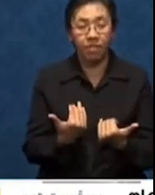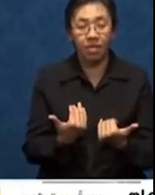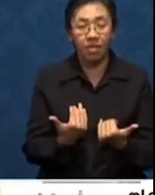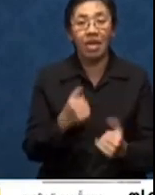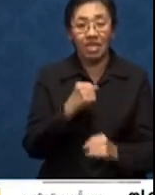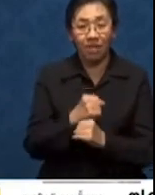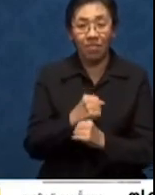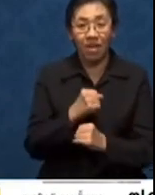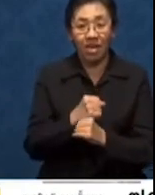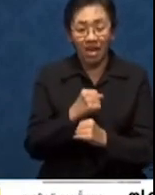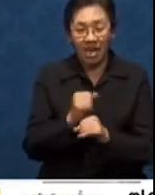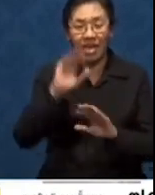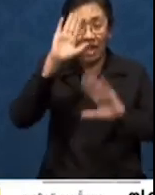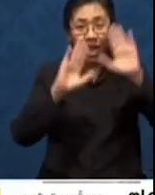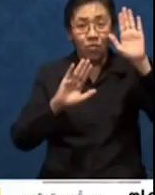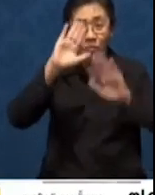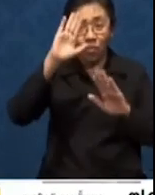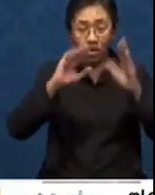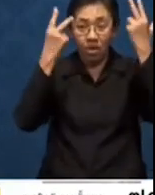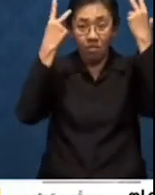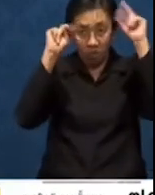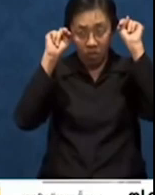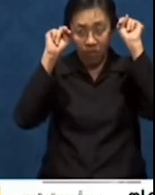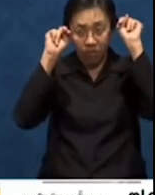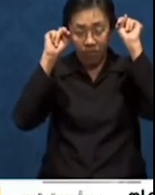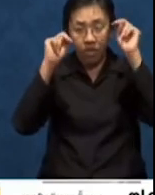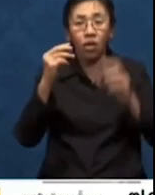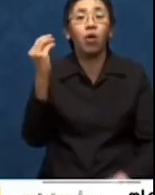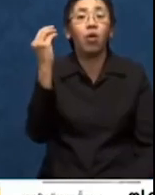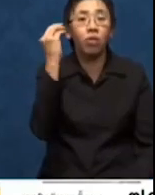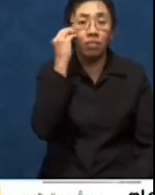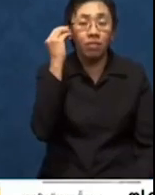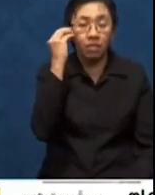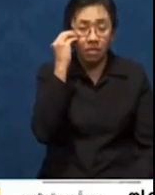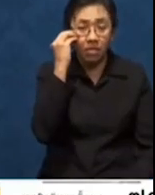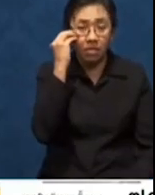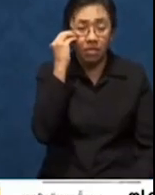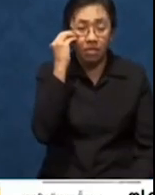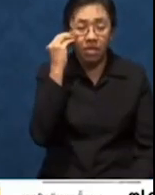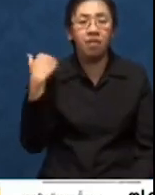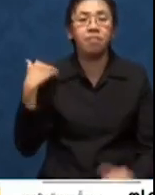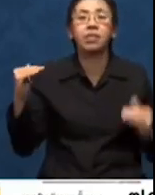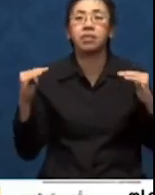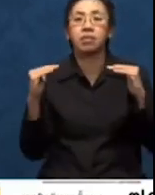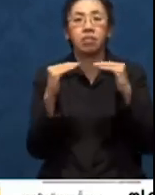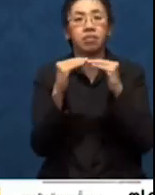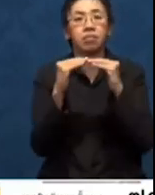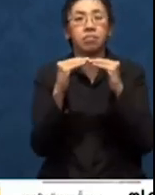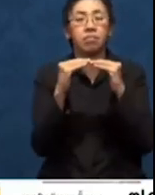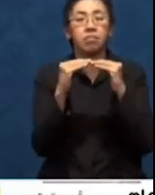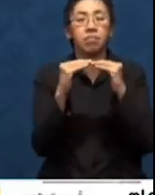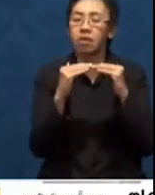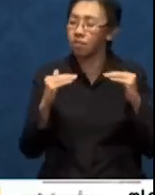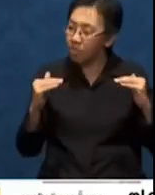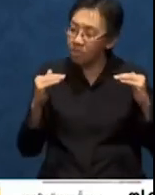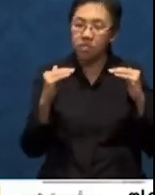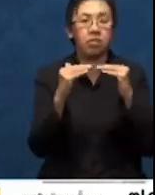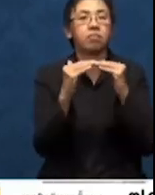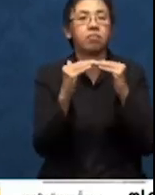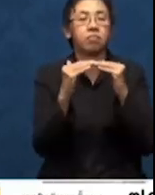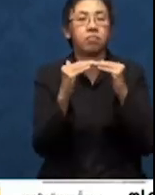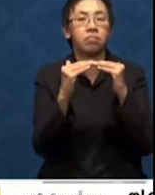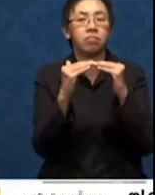บัติหน้าที่ในการเลือกนายกรัฐมนตรีคุณพิธามีสิทธิที่ชอบธรรม